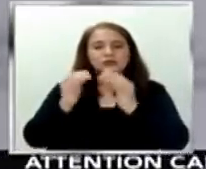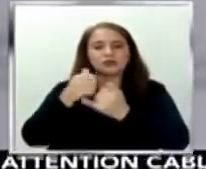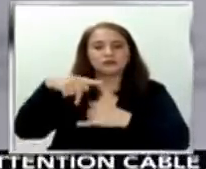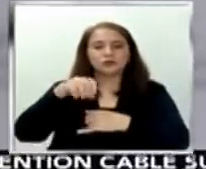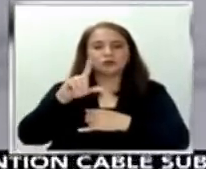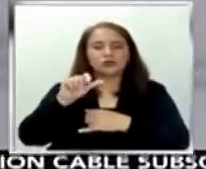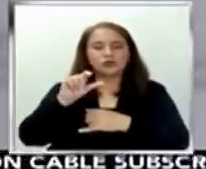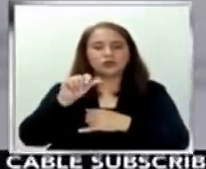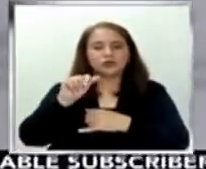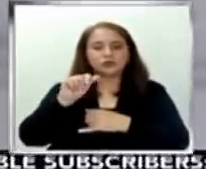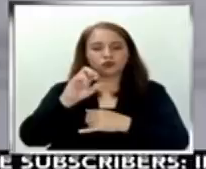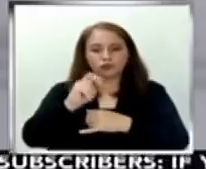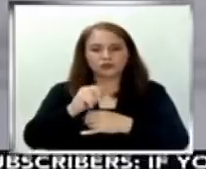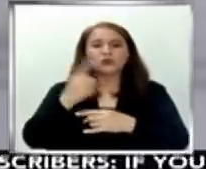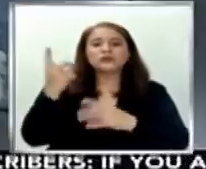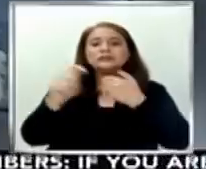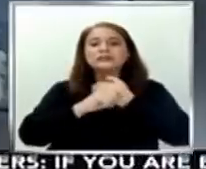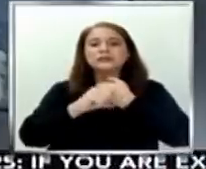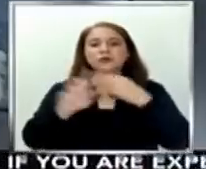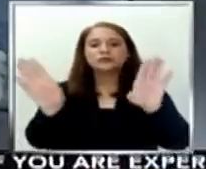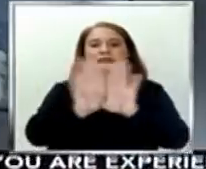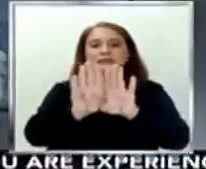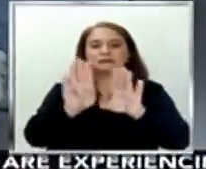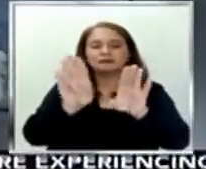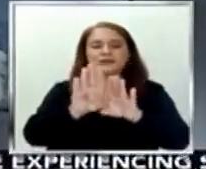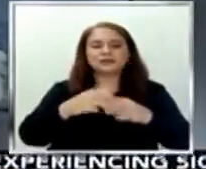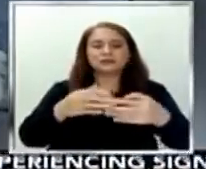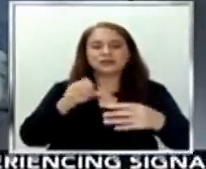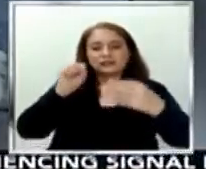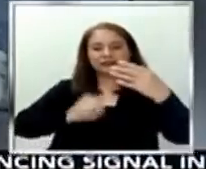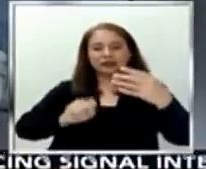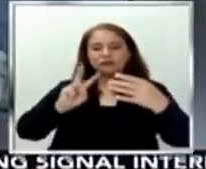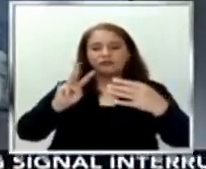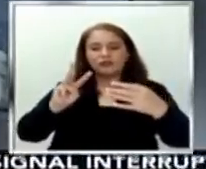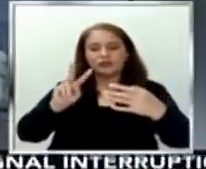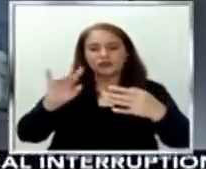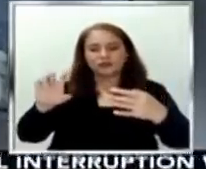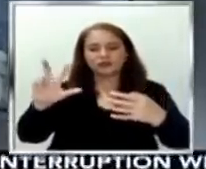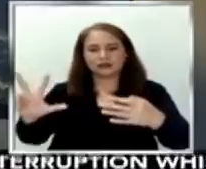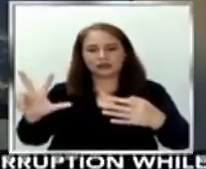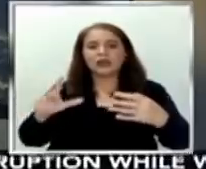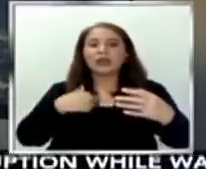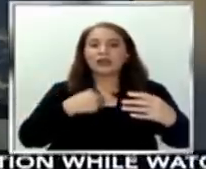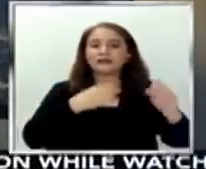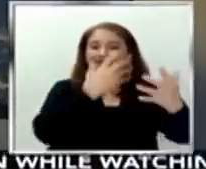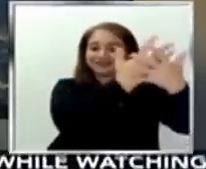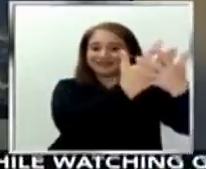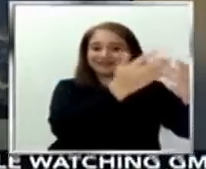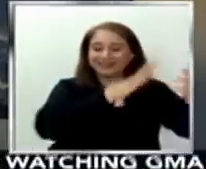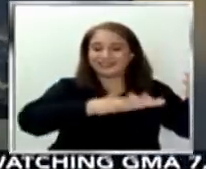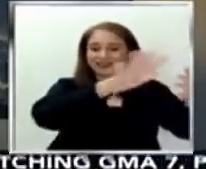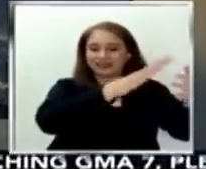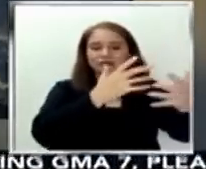lang nitong pansamantalang isasara mga daan sa pagitan ng Southville 3 at Minimum Security Compound bilang security enforcement at para sa pagpapatupad